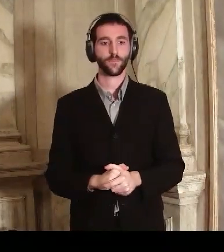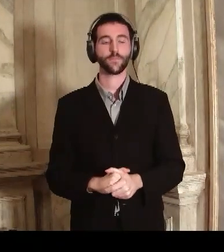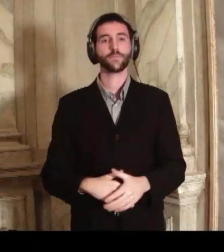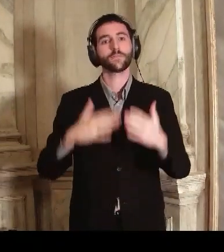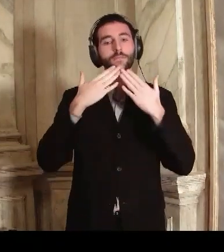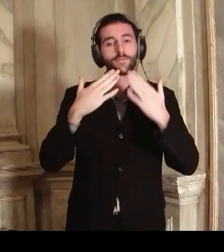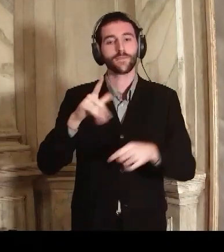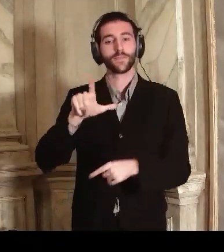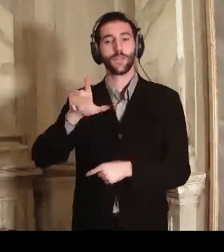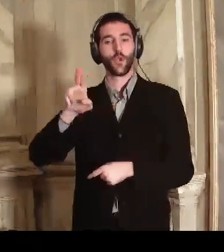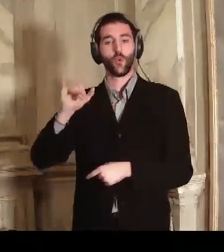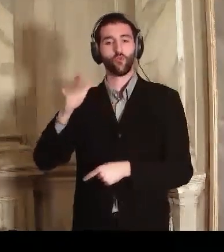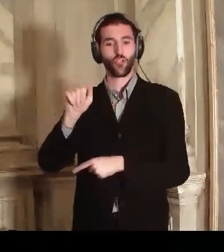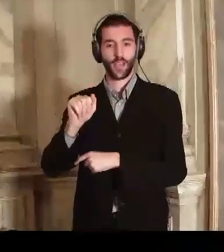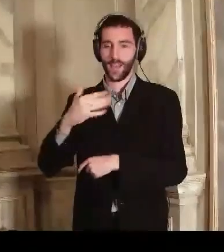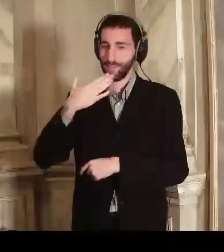Grazie Lucia.